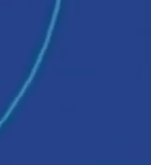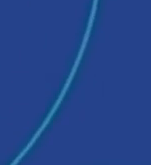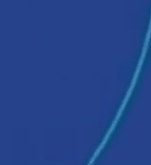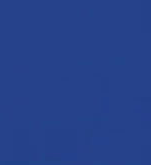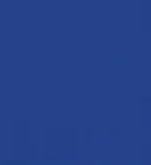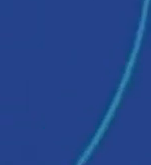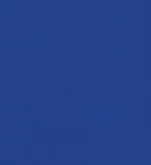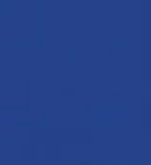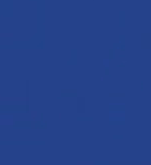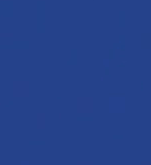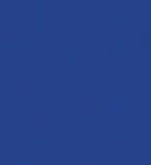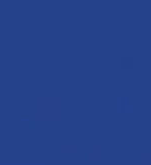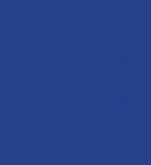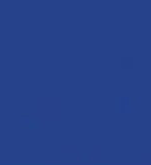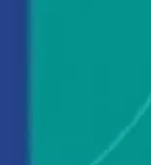Музика